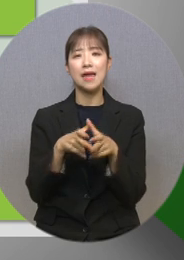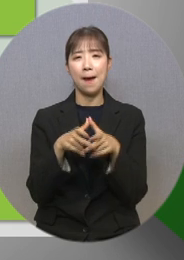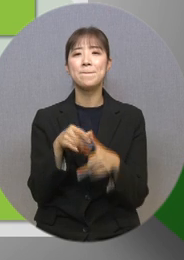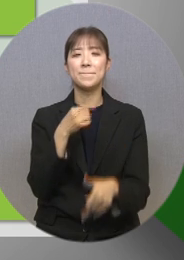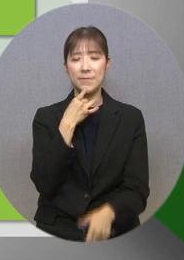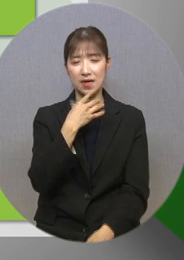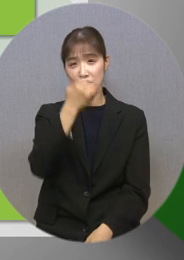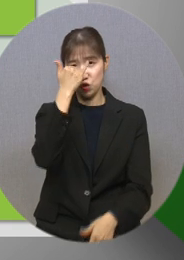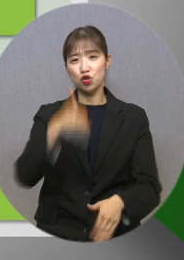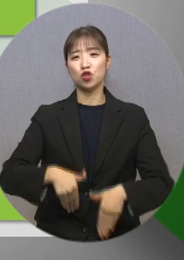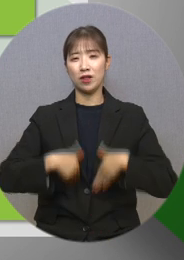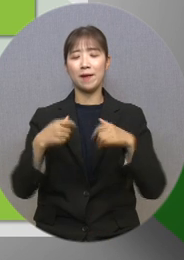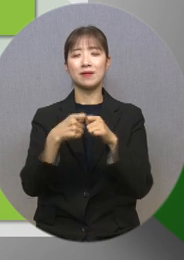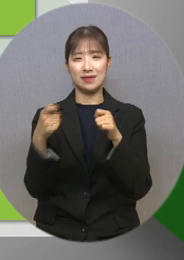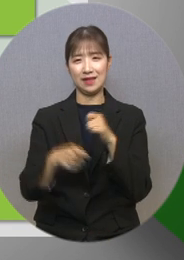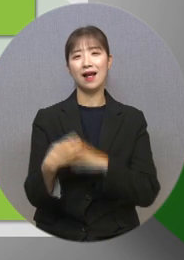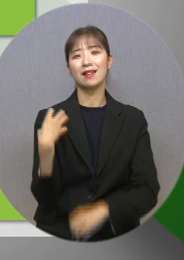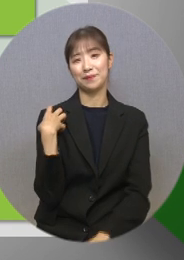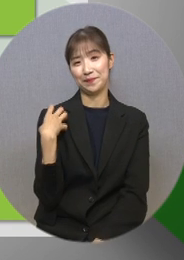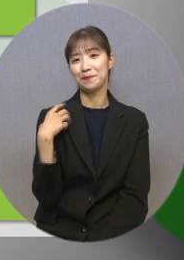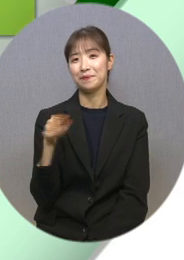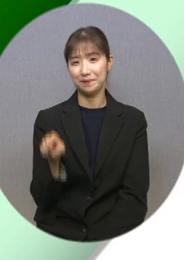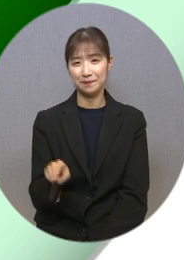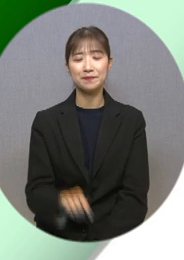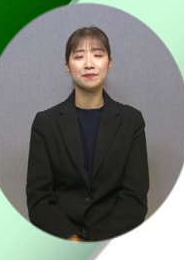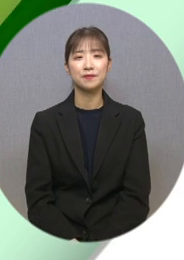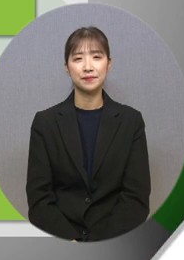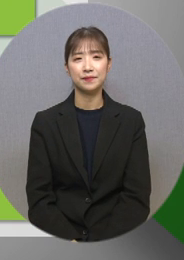담당지사는 충남지사입니다.